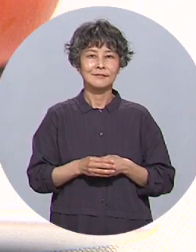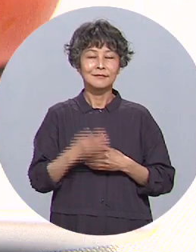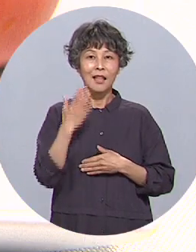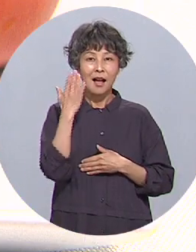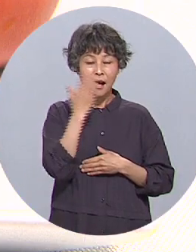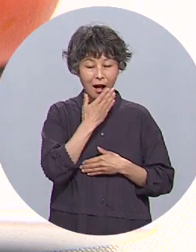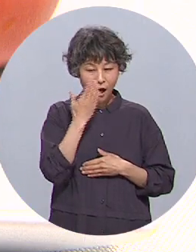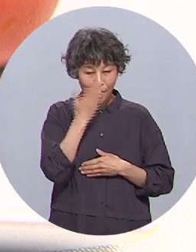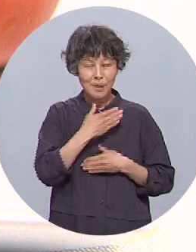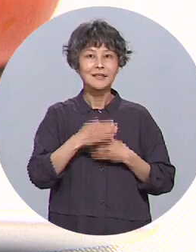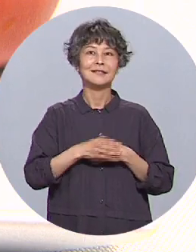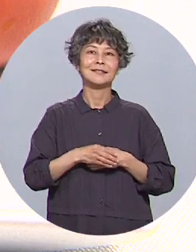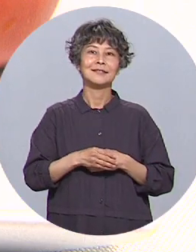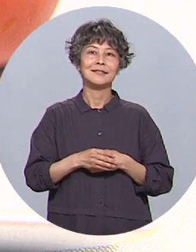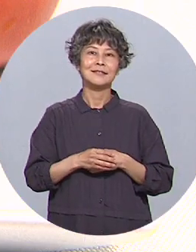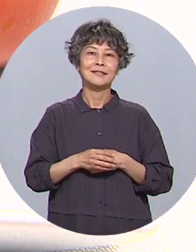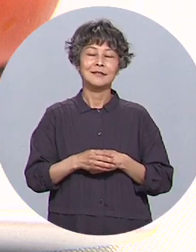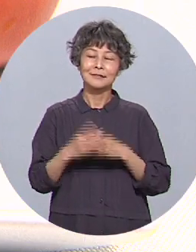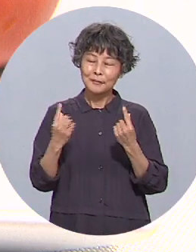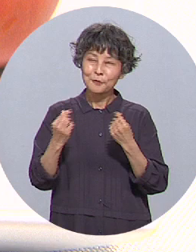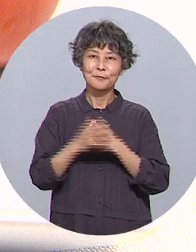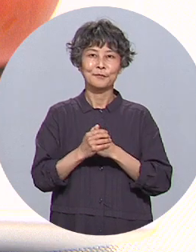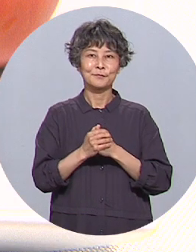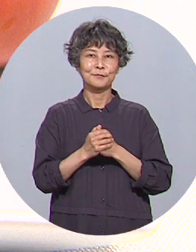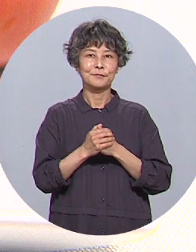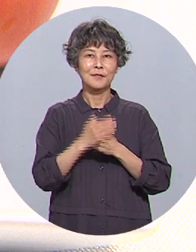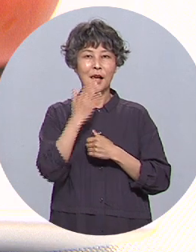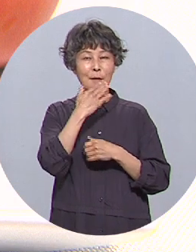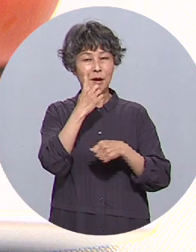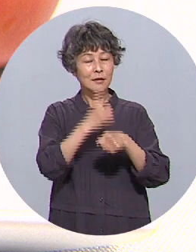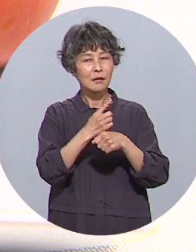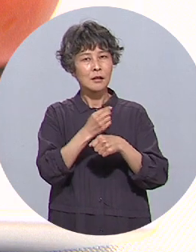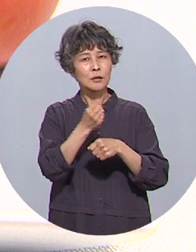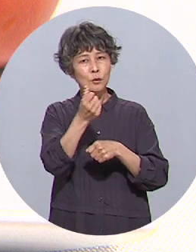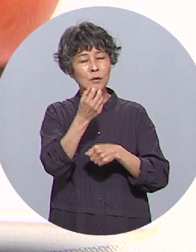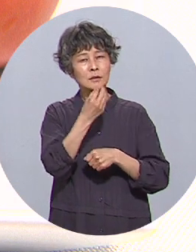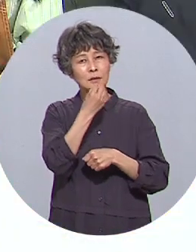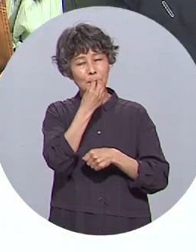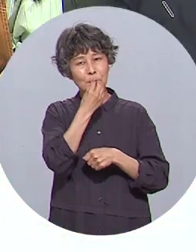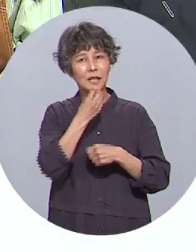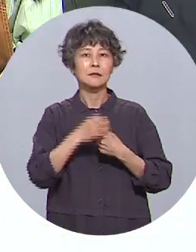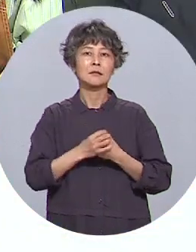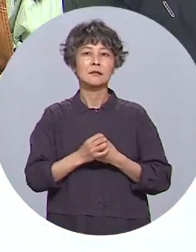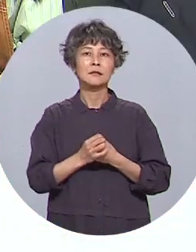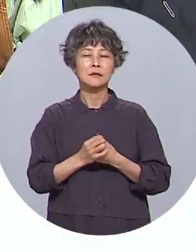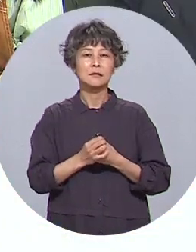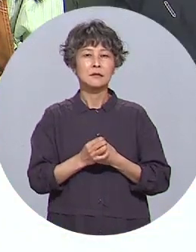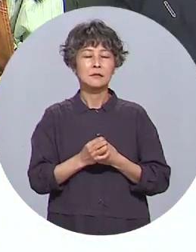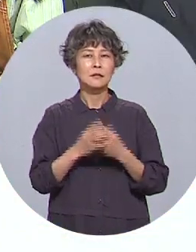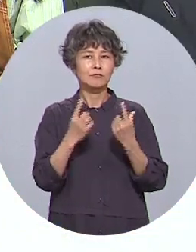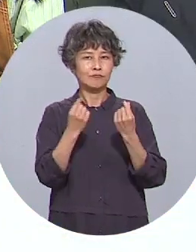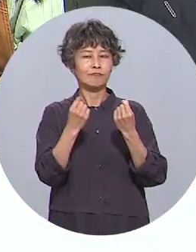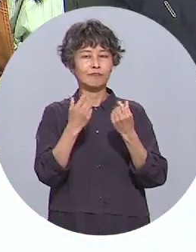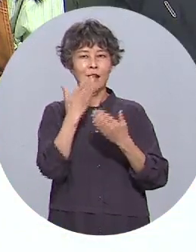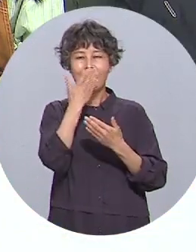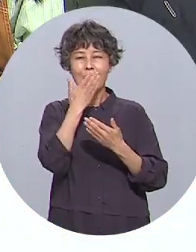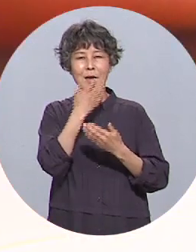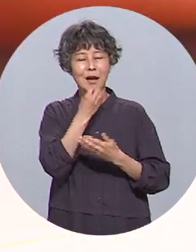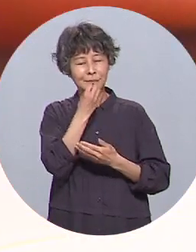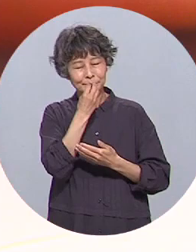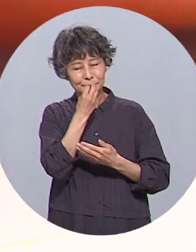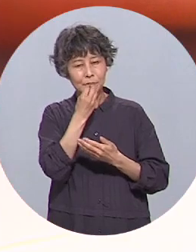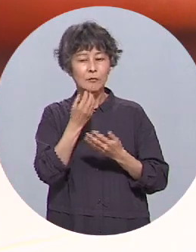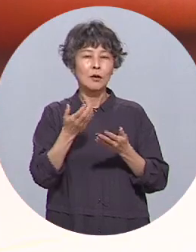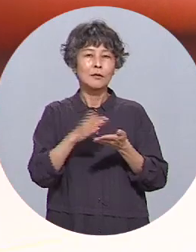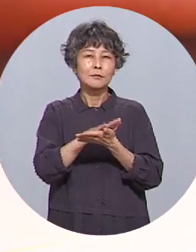甘い。 そうですよね、 甘さだけでなくて酸味も程よくあって。 そうなんですよ、甘さと酸味がうまく